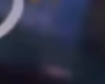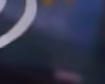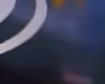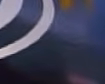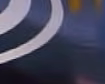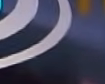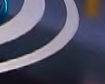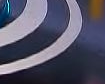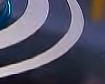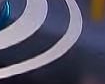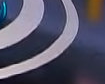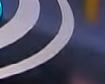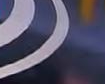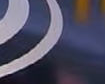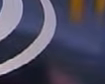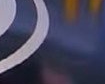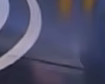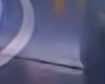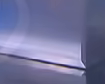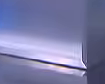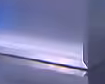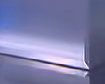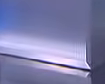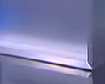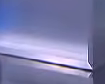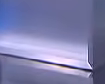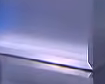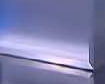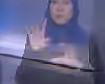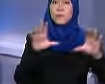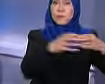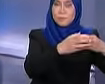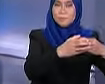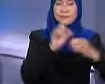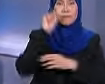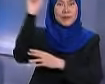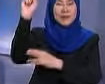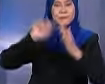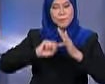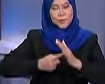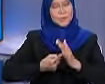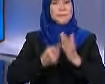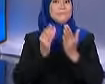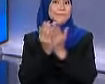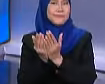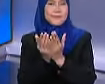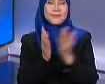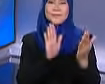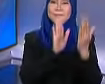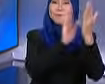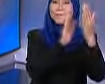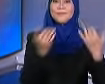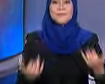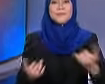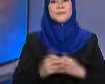seterusnya kita lihat pula sesi persekolahan di Sabah tempatku bulan pelajari di negeri itu memerlukan sesi persekolahan bertemu